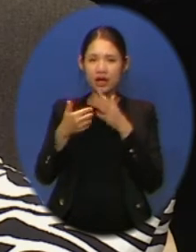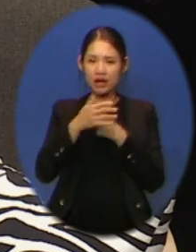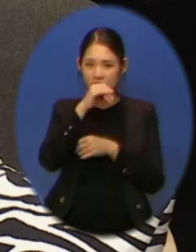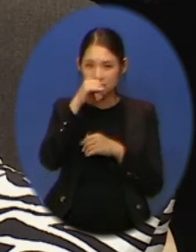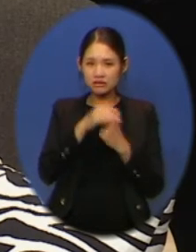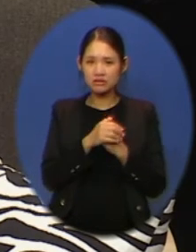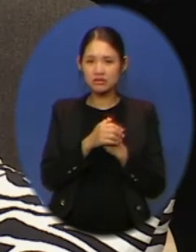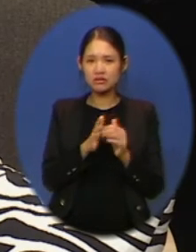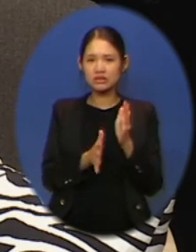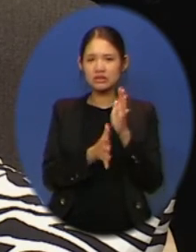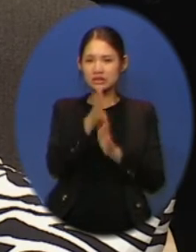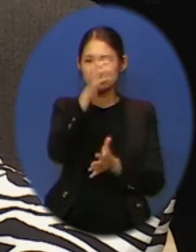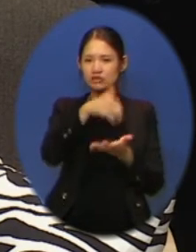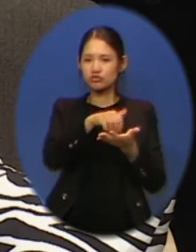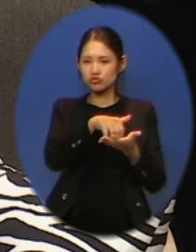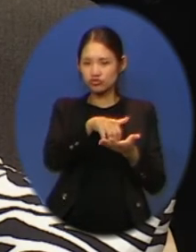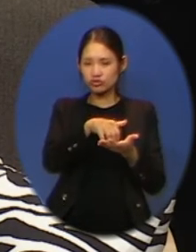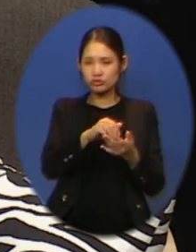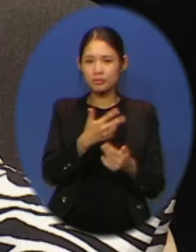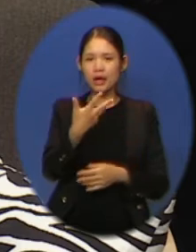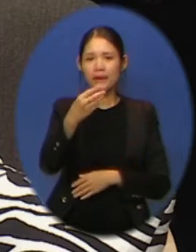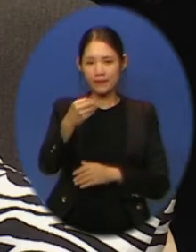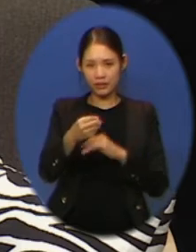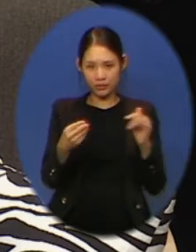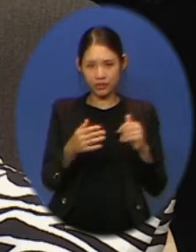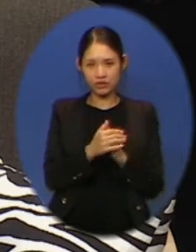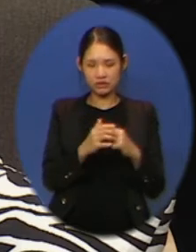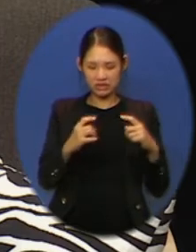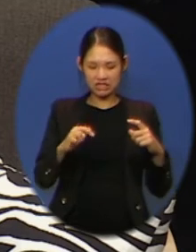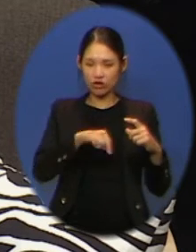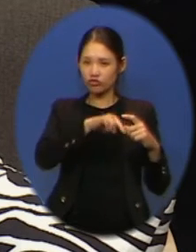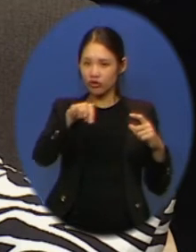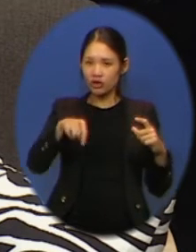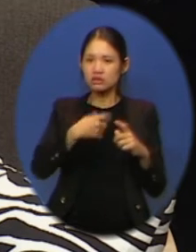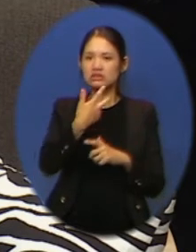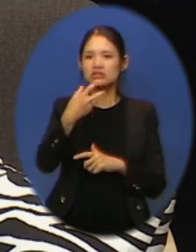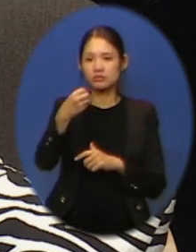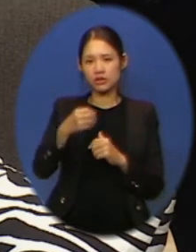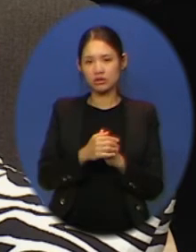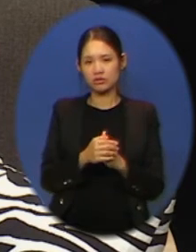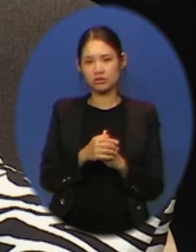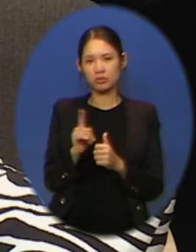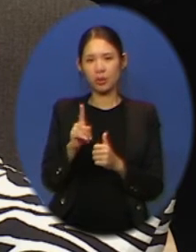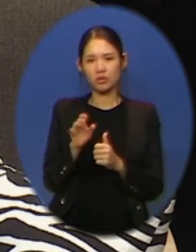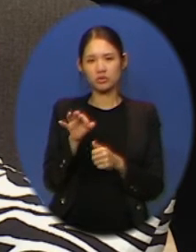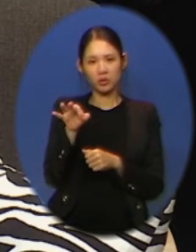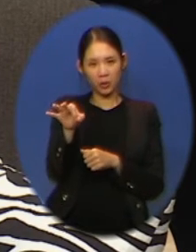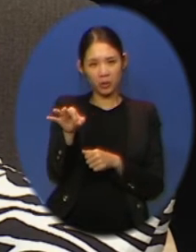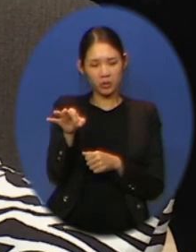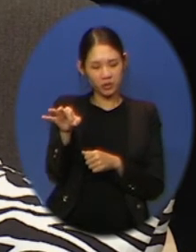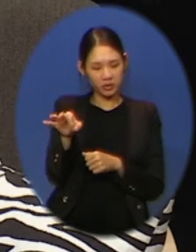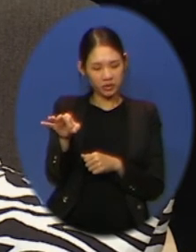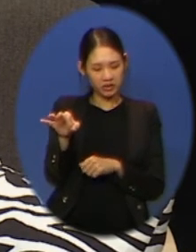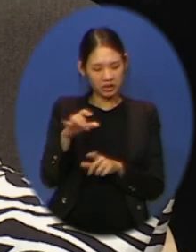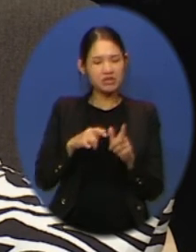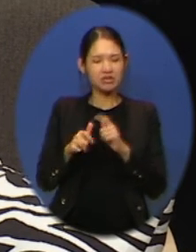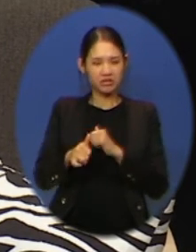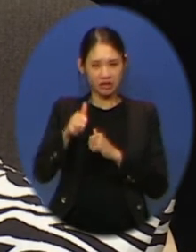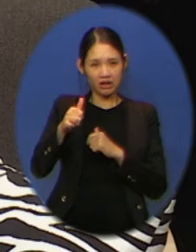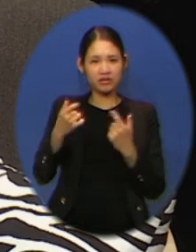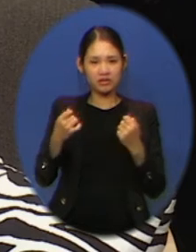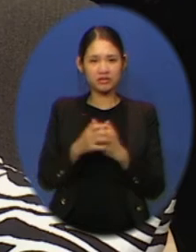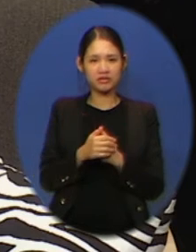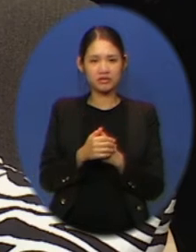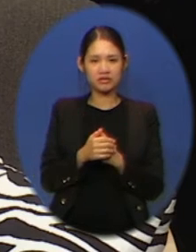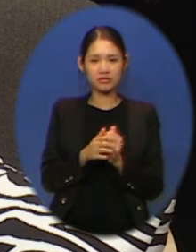한 8만 명 밖에 안 되고 지역구는 70만 명인데 예. 아무래도 돈으로 메꾸는 게 나을 것 같아서 돈들 많은데요. 근데